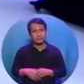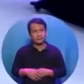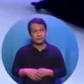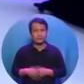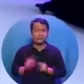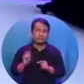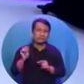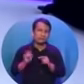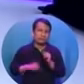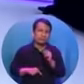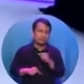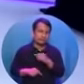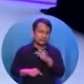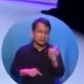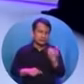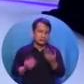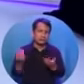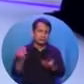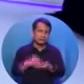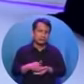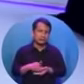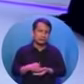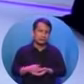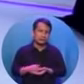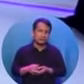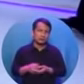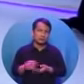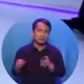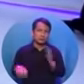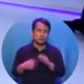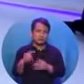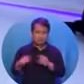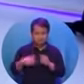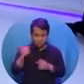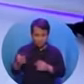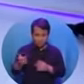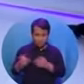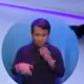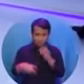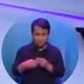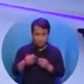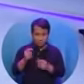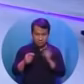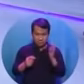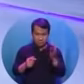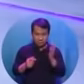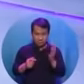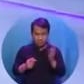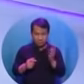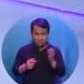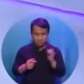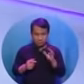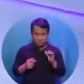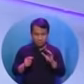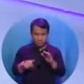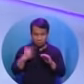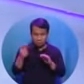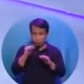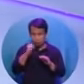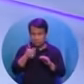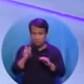reached. Please try again later. Wala po yung so 10,000 kanina magiging 20. Itong 50 magiging 30.